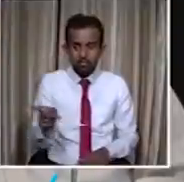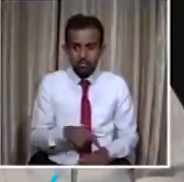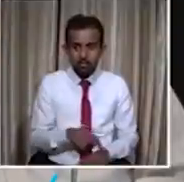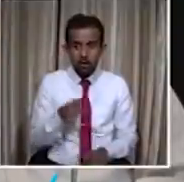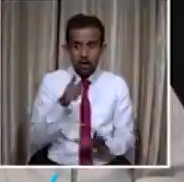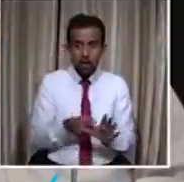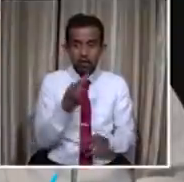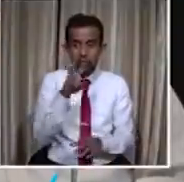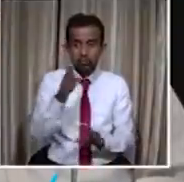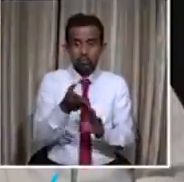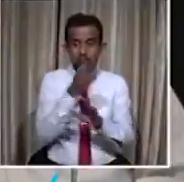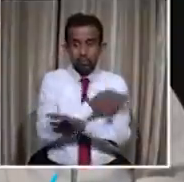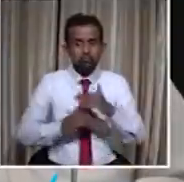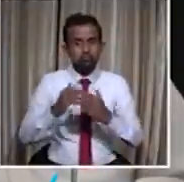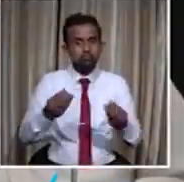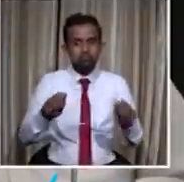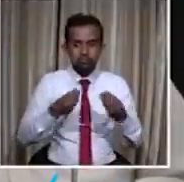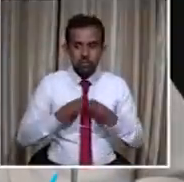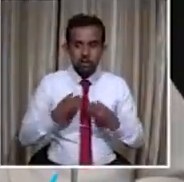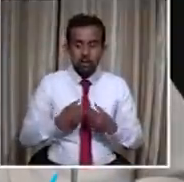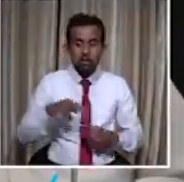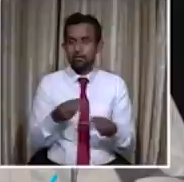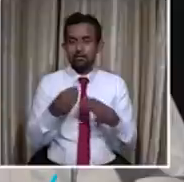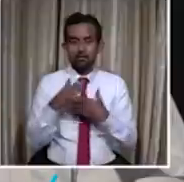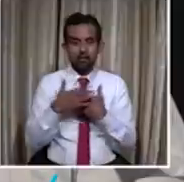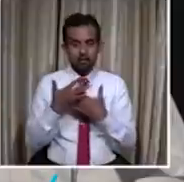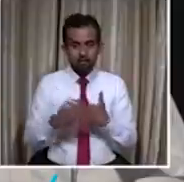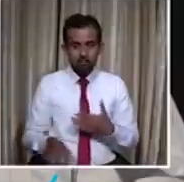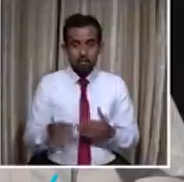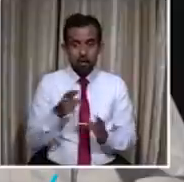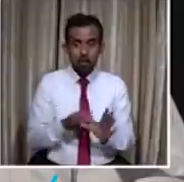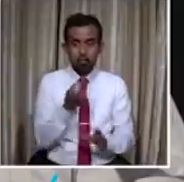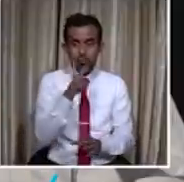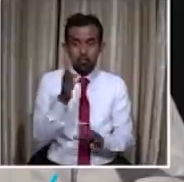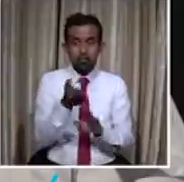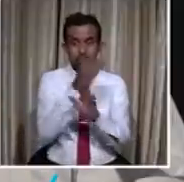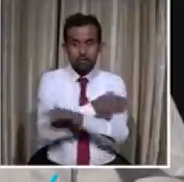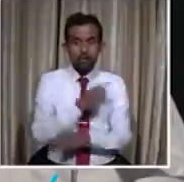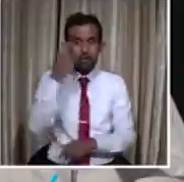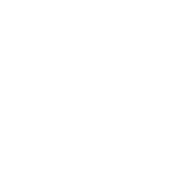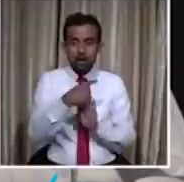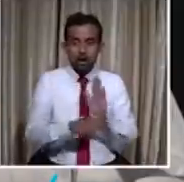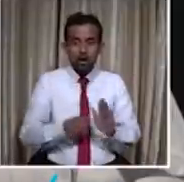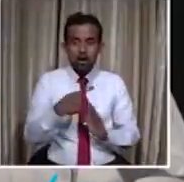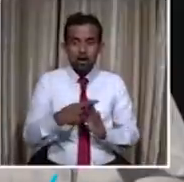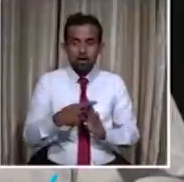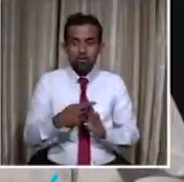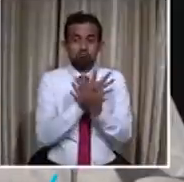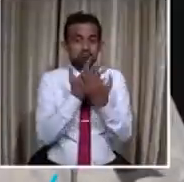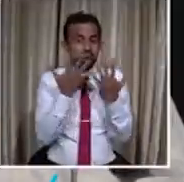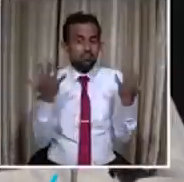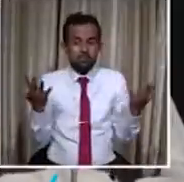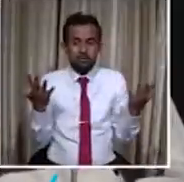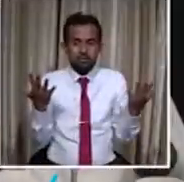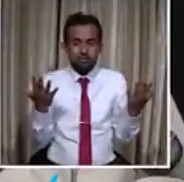අවුරුදු 13කට ඉස්සෙල්ලා 30 වසරක තිබුණු යුද්ධය අපි විජයග්‍රහණය කරපු දවස. අපි අවුරුදු 13කට ඉස්සෙල්ලා හිතුවේ කොහොමද අද වෙනකොට මේ රට සුරපුරයක් වෙයි කියලා.